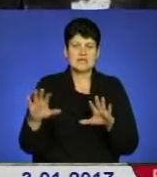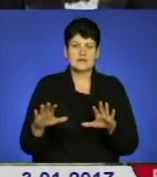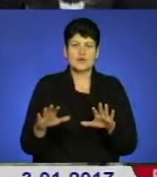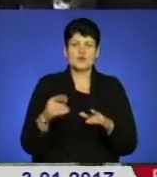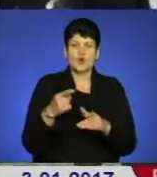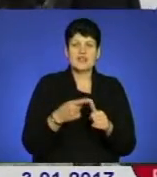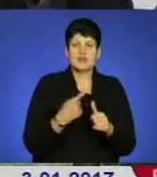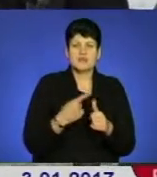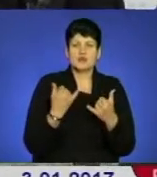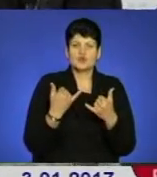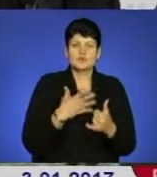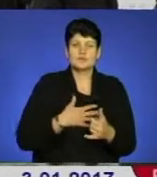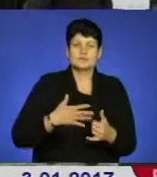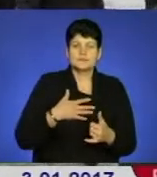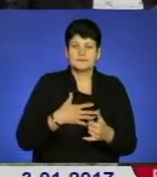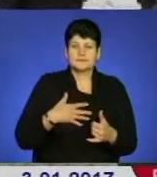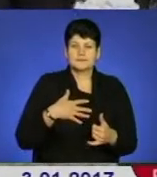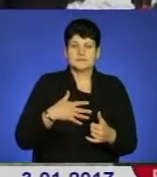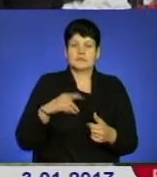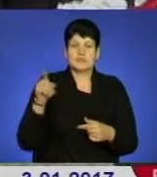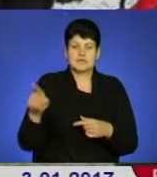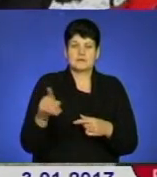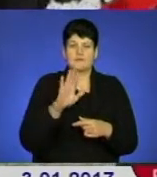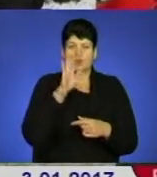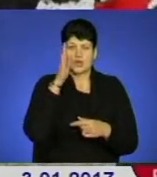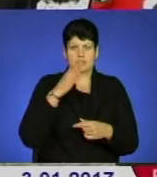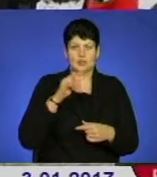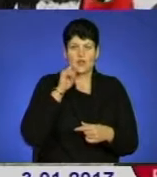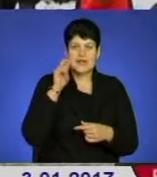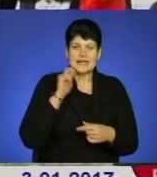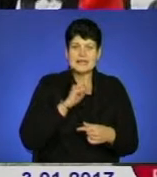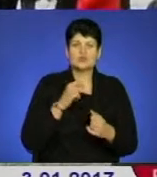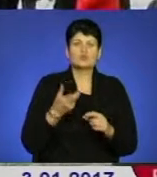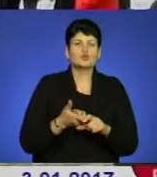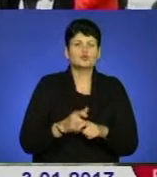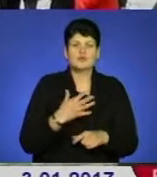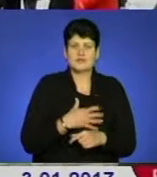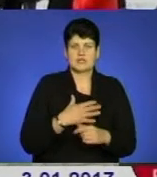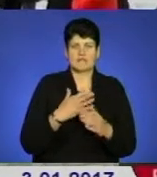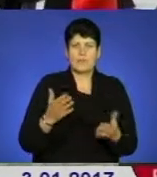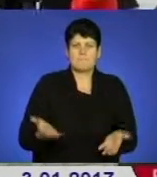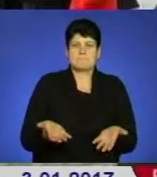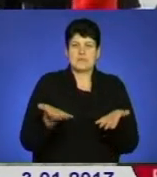ім'я сьогодні якраз і непокоїть тих загарбників і тих ворогів нашої України. Тому дуже важливо підняти